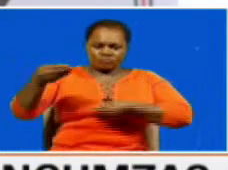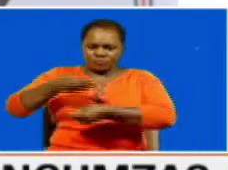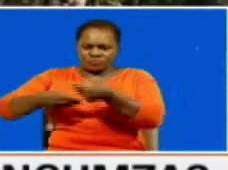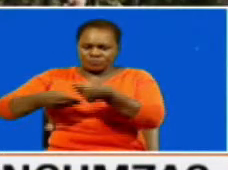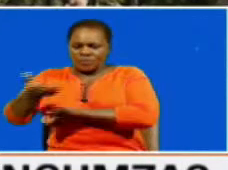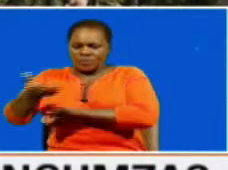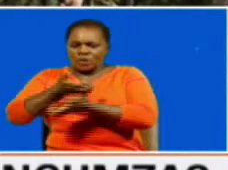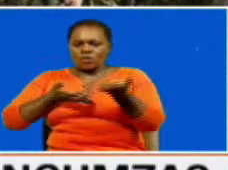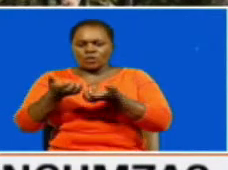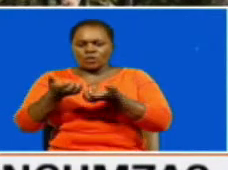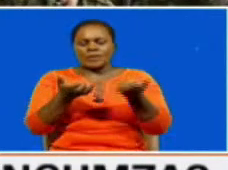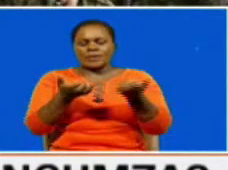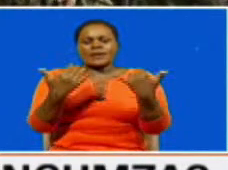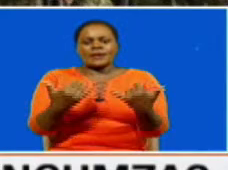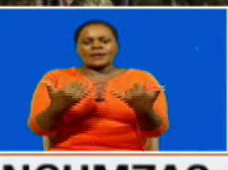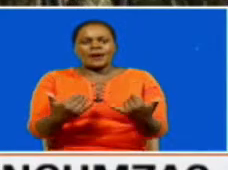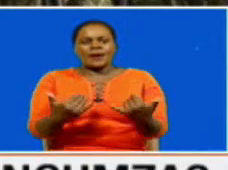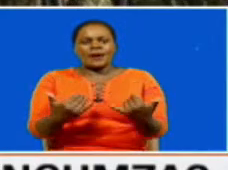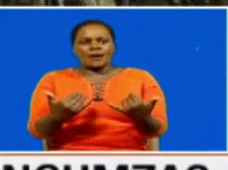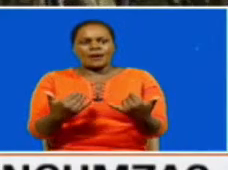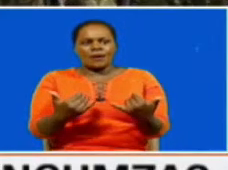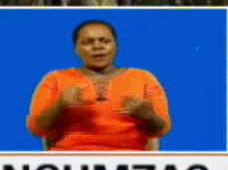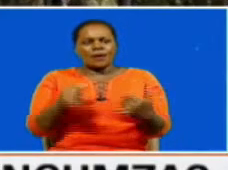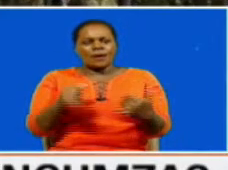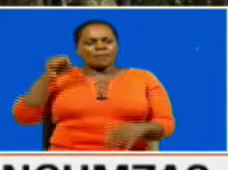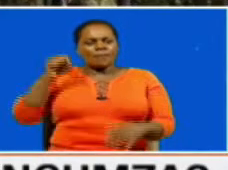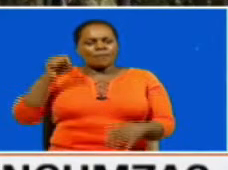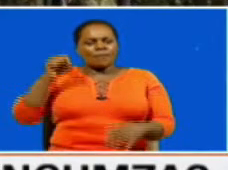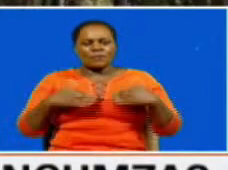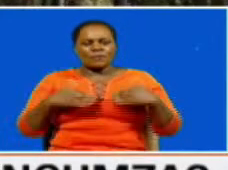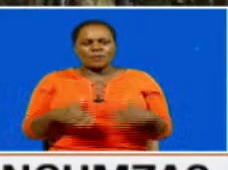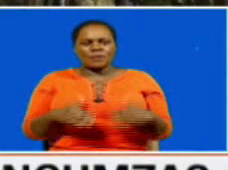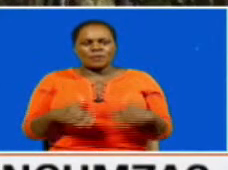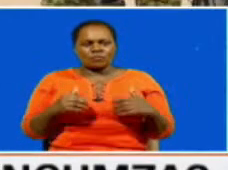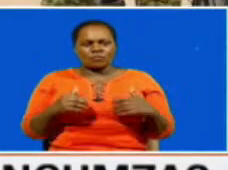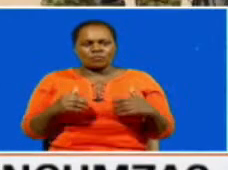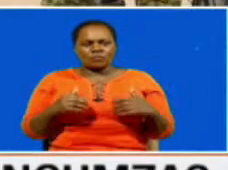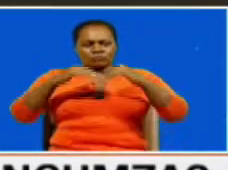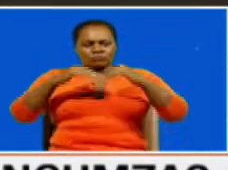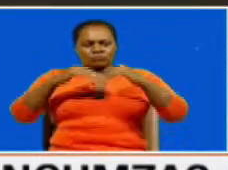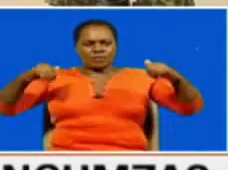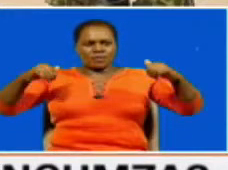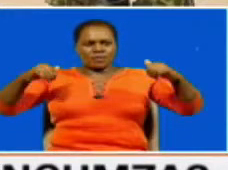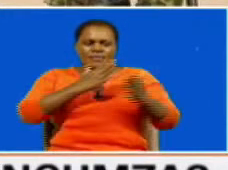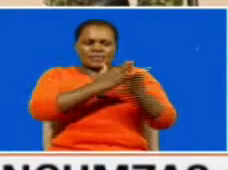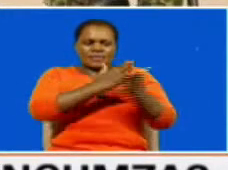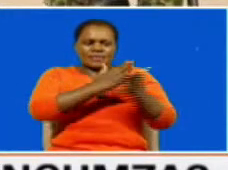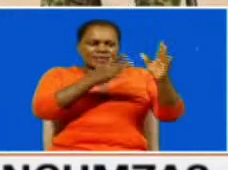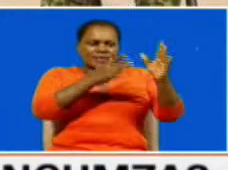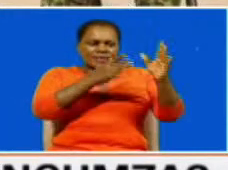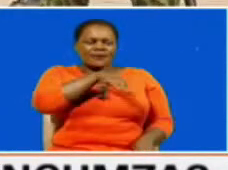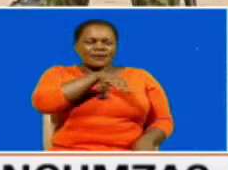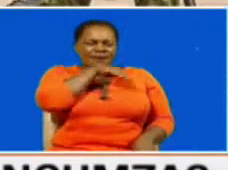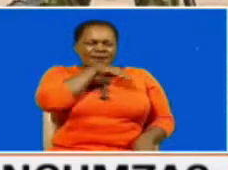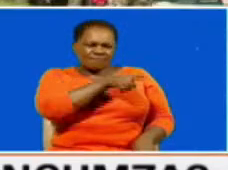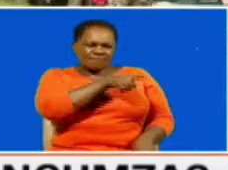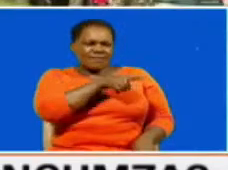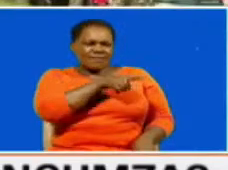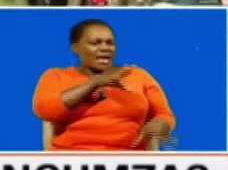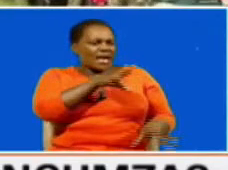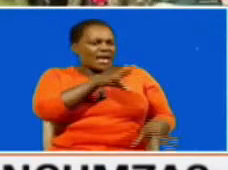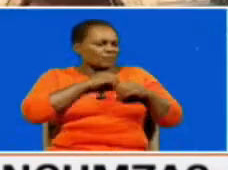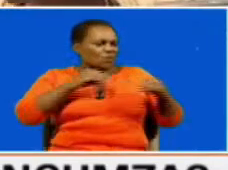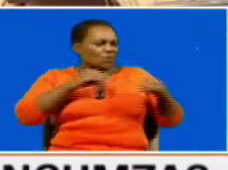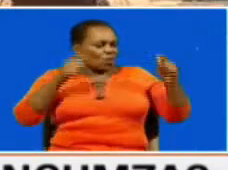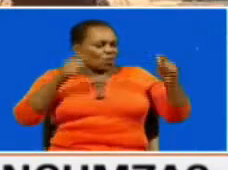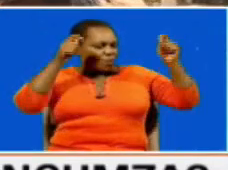the economy. Haya sasa yamewaacha wanasiasa na Wakenya kwa migawanyiko. Baadhi ya viongozi wanadai Odinga asikubaliwe